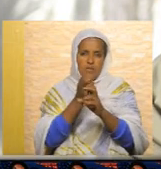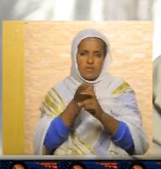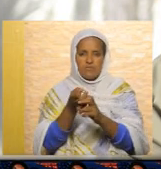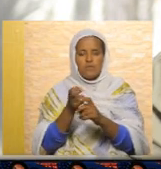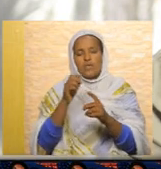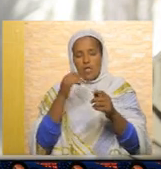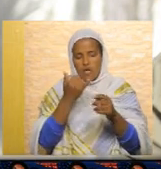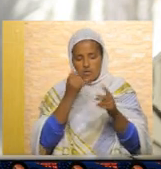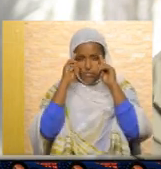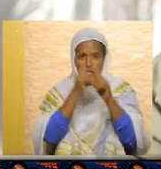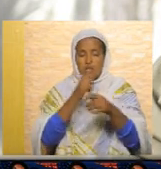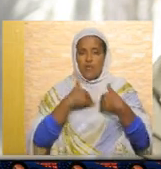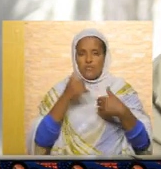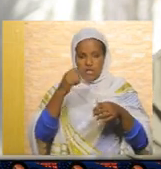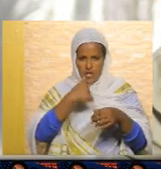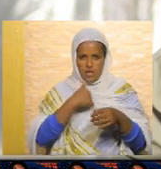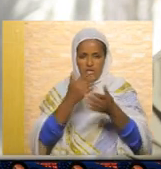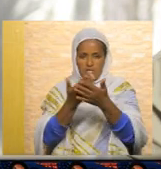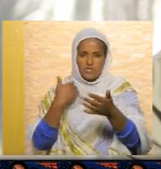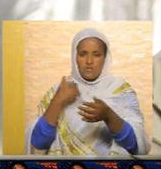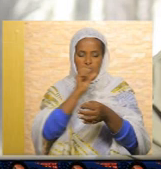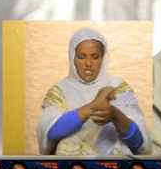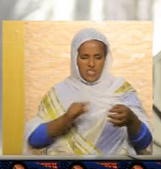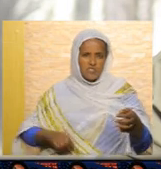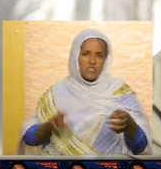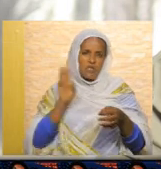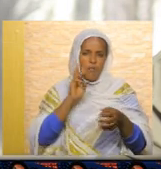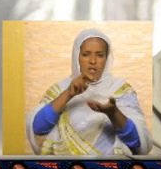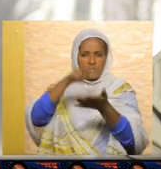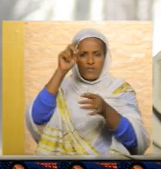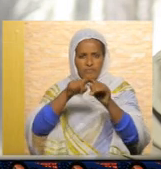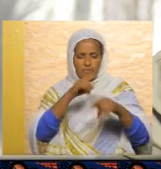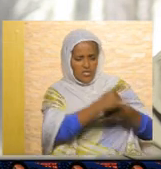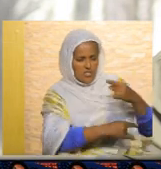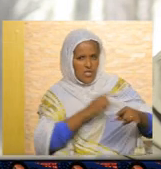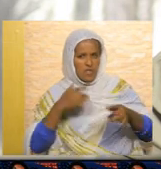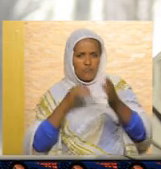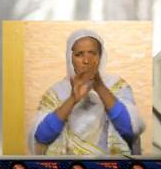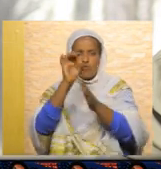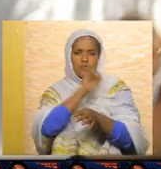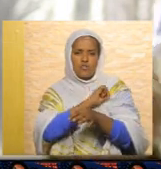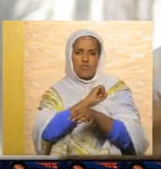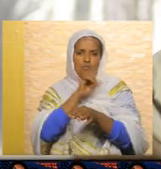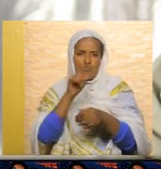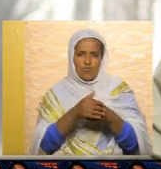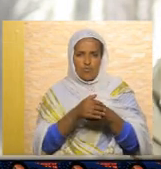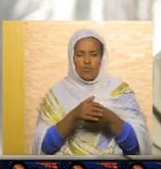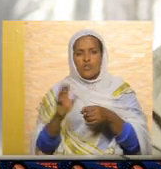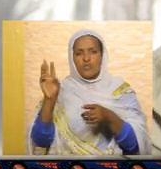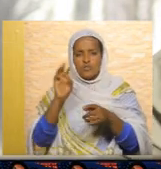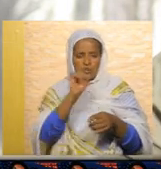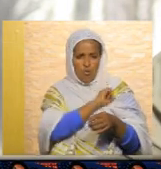በመሬት ርስት ጊዜ በሴት ርስት ቆጥሮ መካፈል በአማራው በትግሬው አካባቢ ይቻል ነበረ። ስልጣን ሲሆን